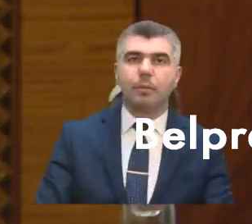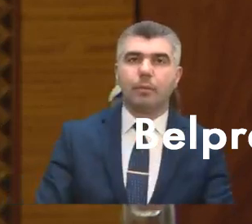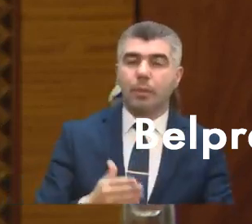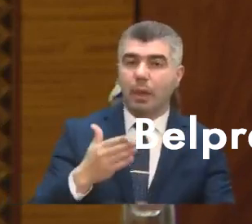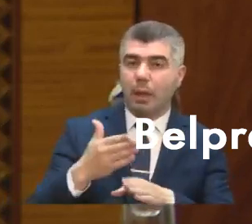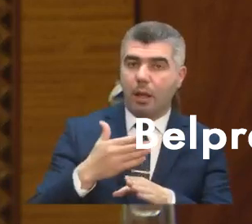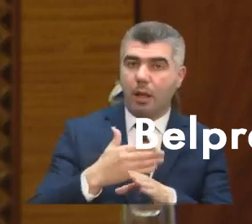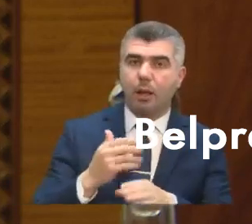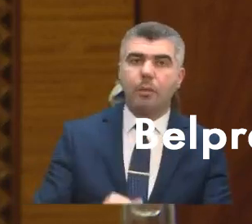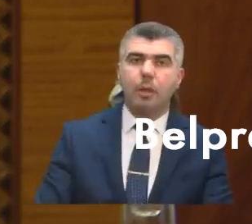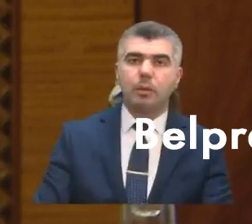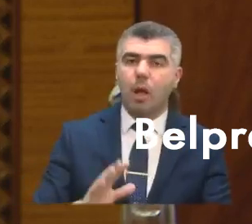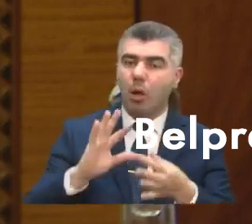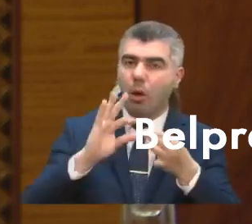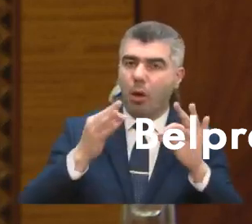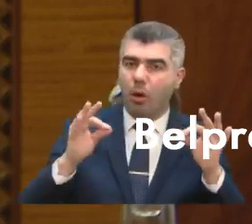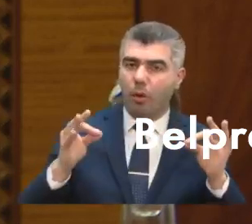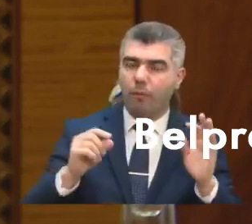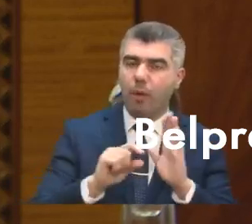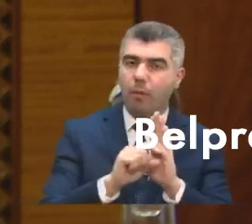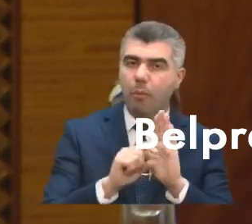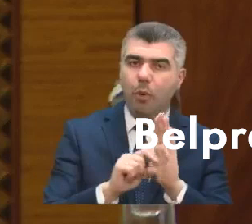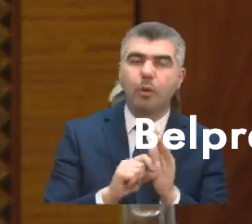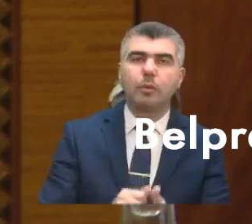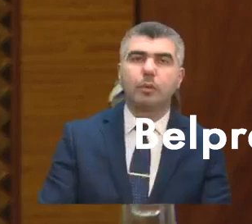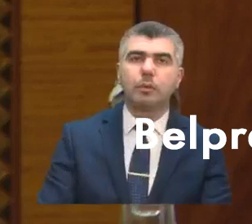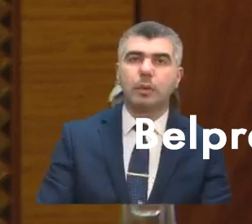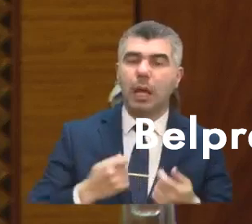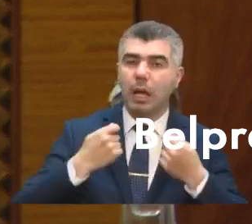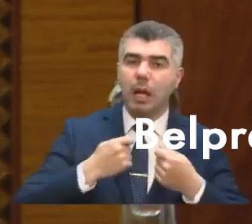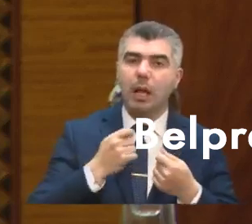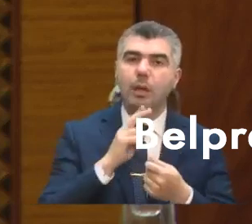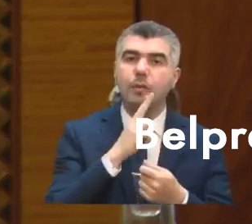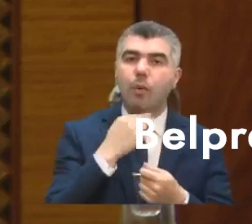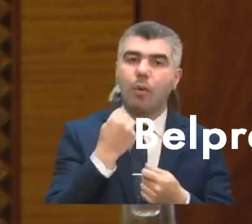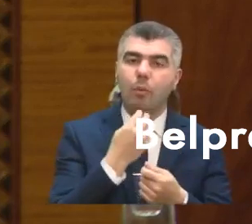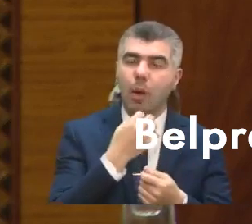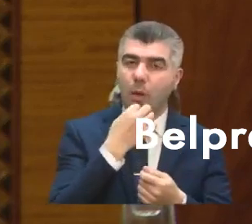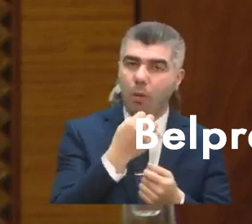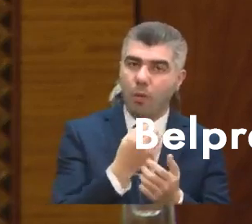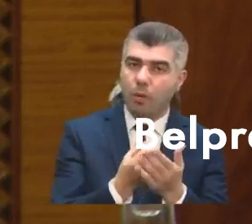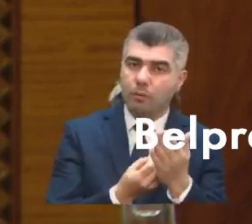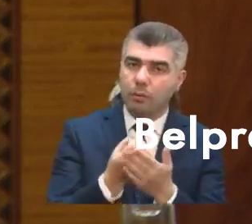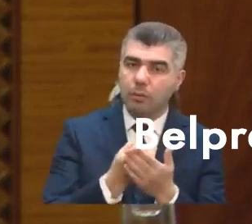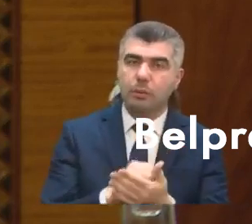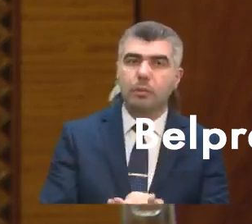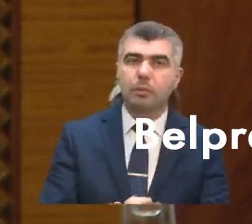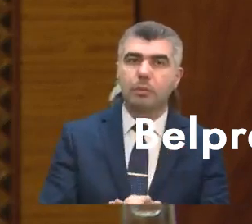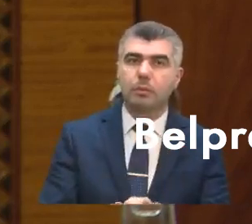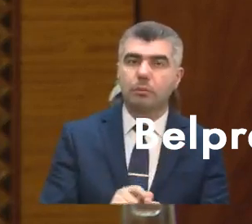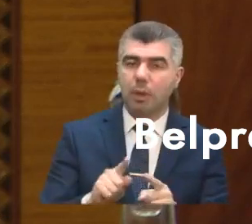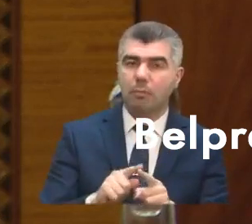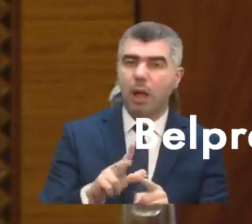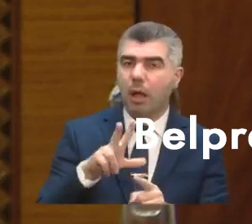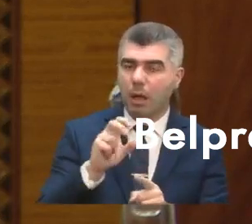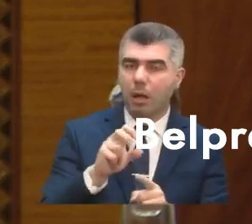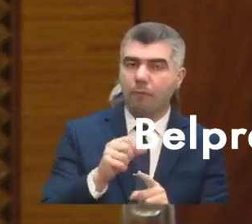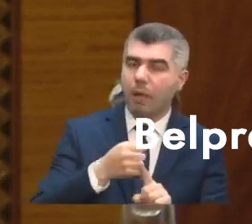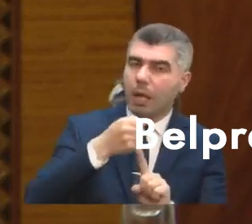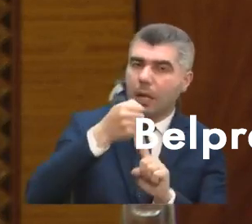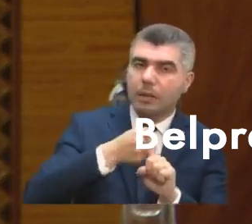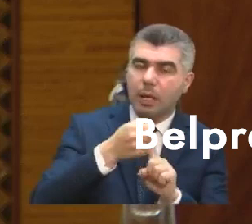أتطرق إلى هذا الموضوع، أؤكد سيد رئيس الحكومة أنني عايشت وجايلت